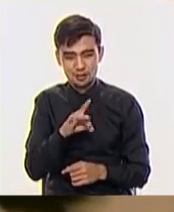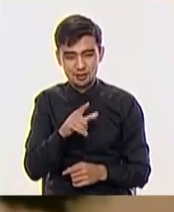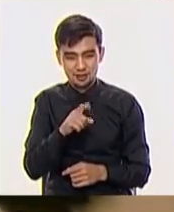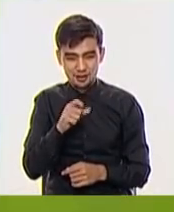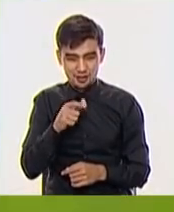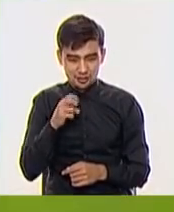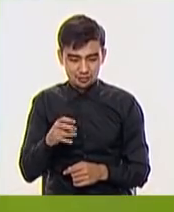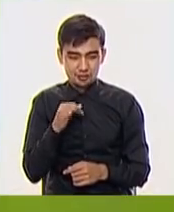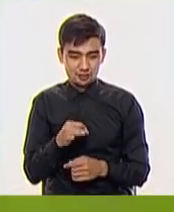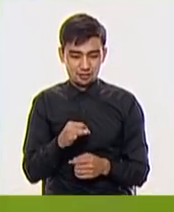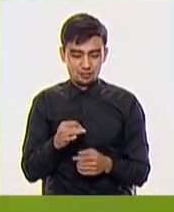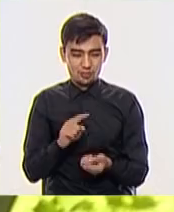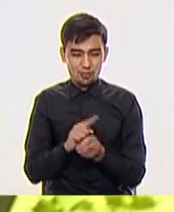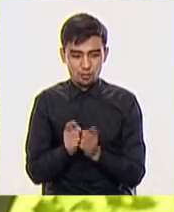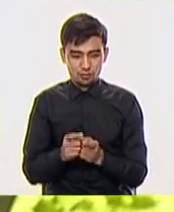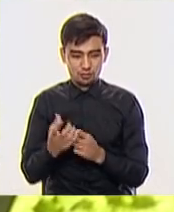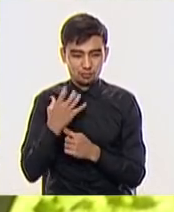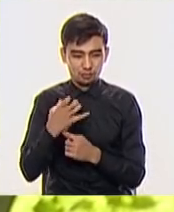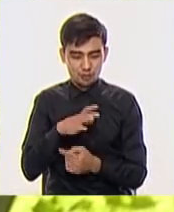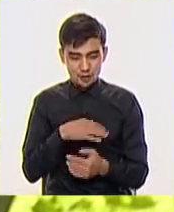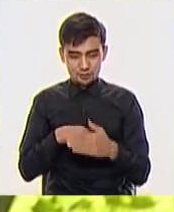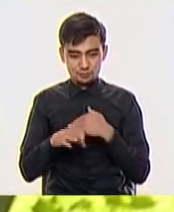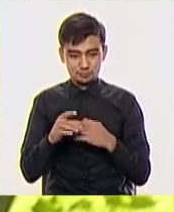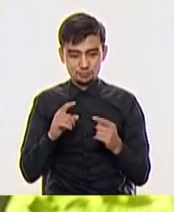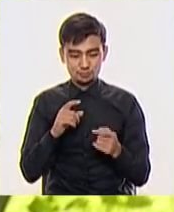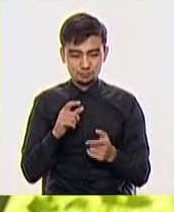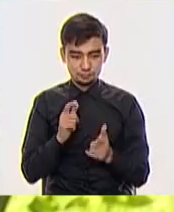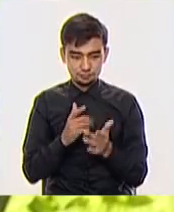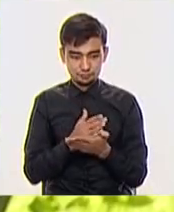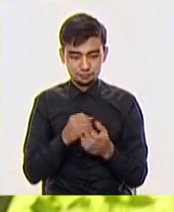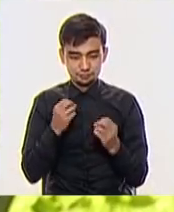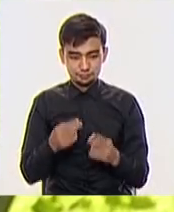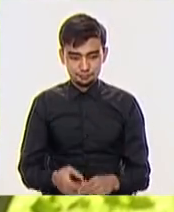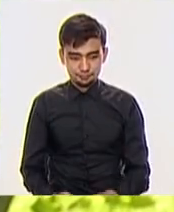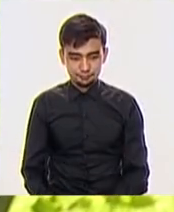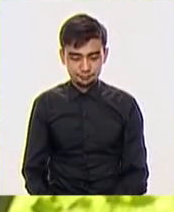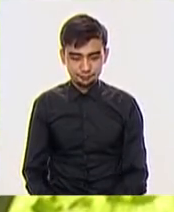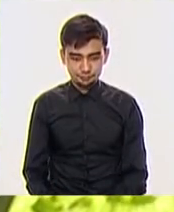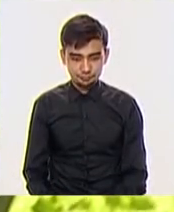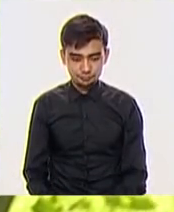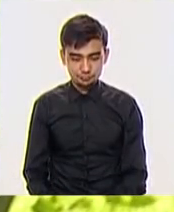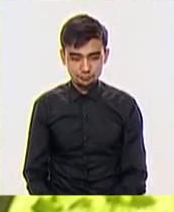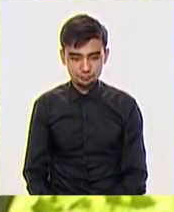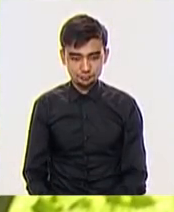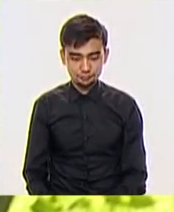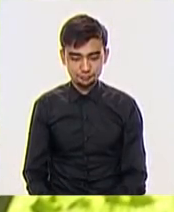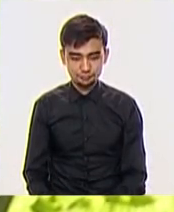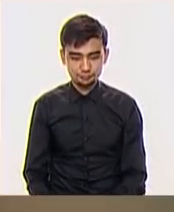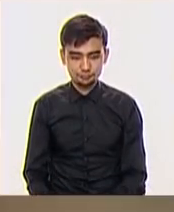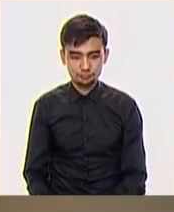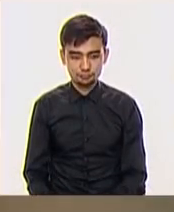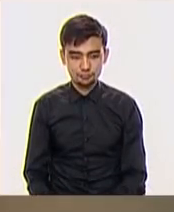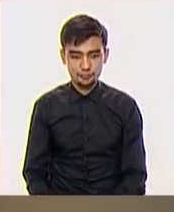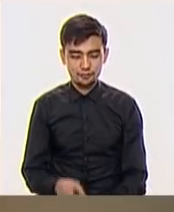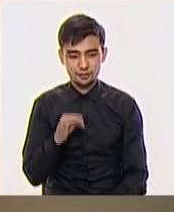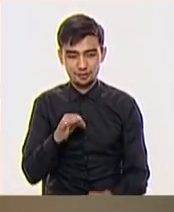қарғыс естіп қайтқаны рас па? Он жерден он орап қарғысаңызда, Құдайдың алдында сіз ешкім емессіз деп бетіне айтып сол.